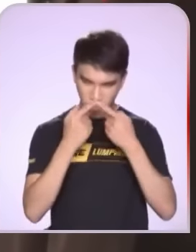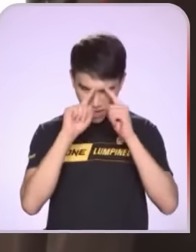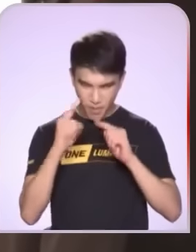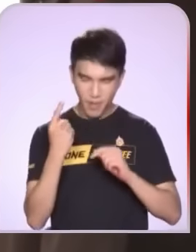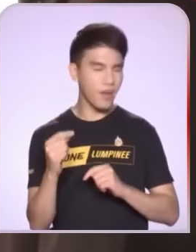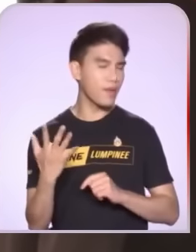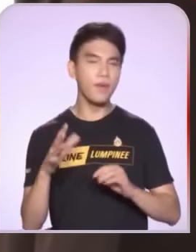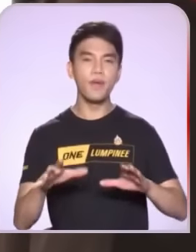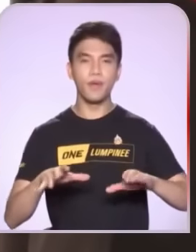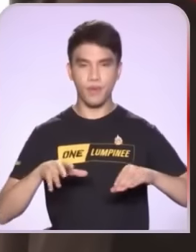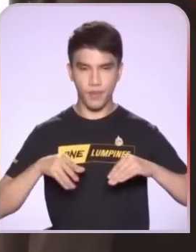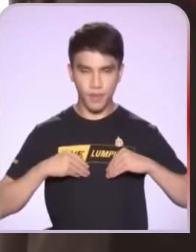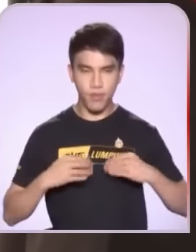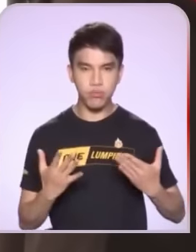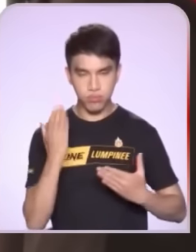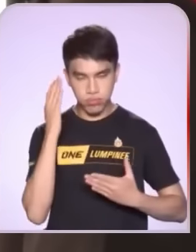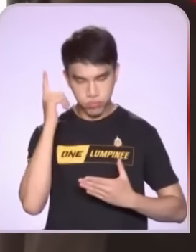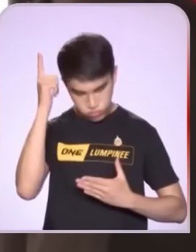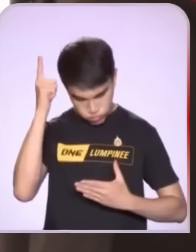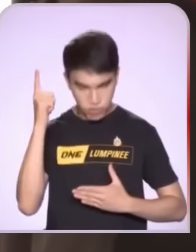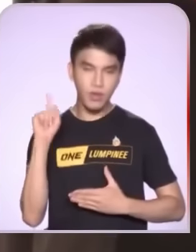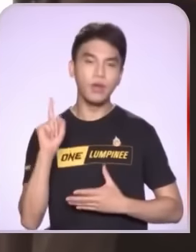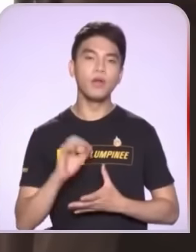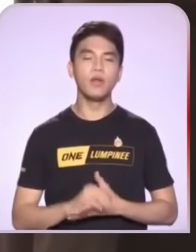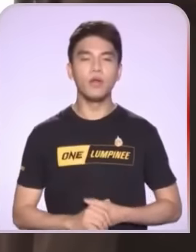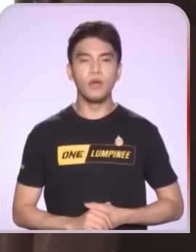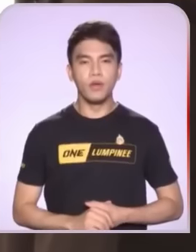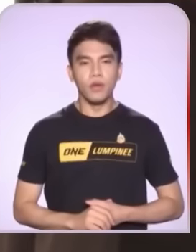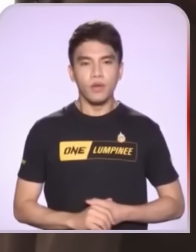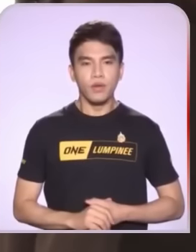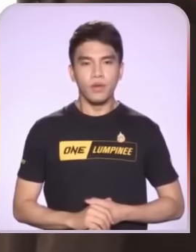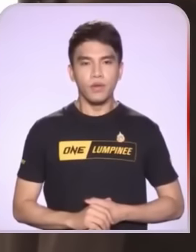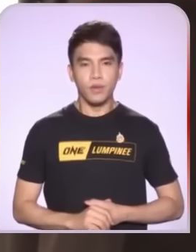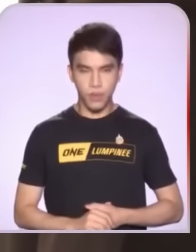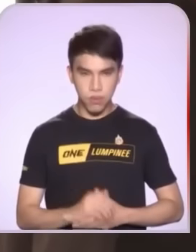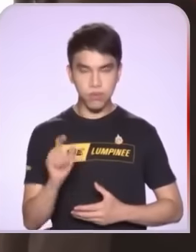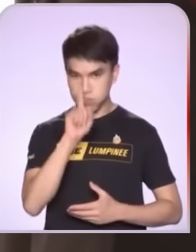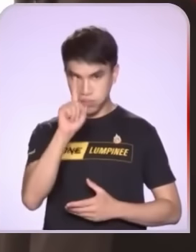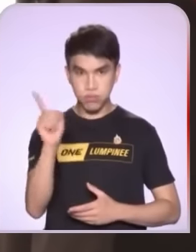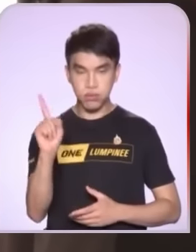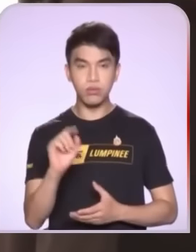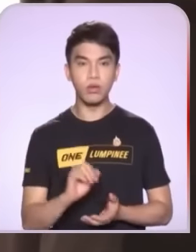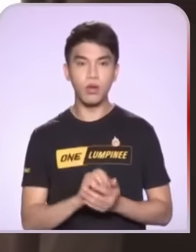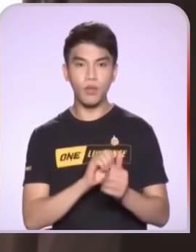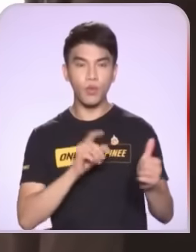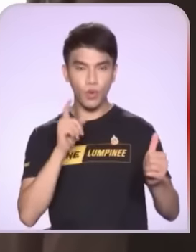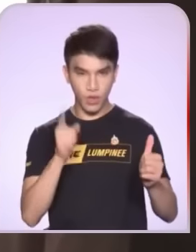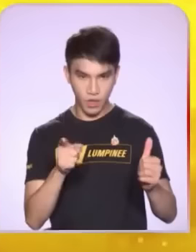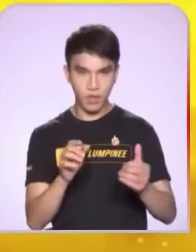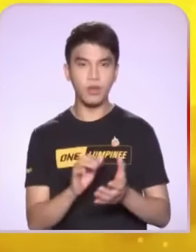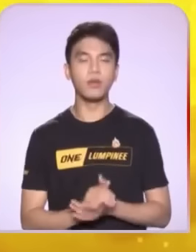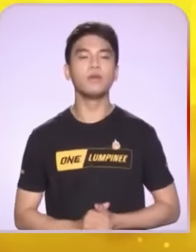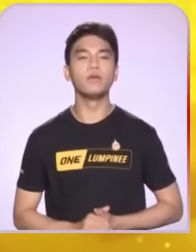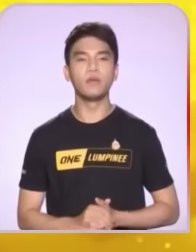ว่าก็ต้องยอมรับว่าคุณอุ้งอิงเองหรือคุณแผ่ทองธาเนี่ยนะครับก็ถูกตั้งข้อสังเกตว่าเป็นผู้นำตัวจริงที่